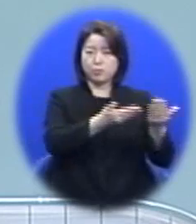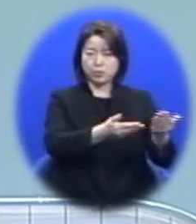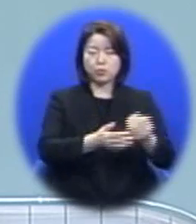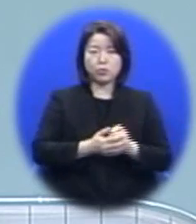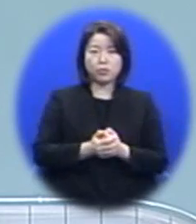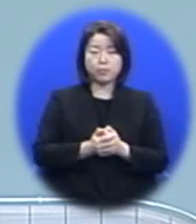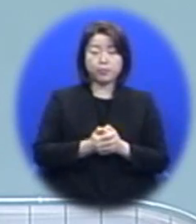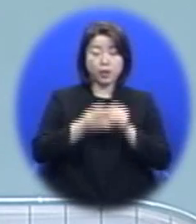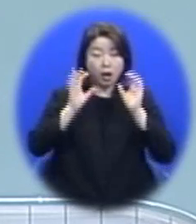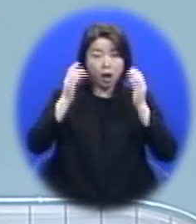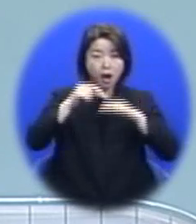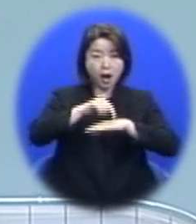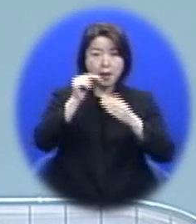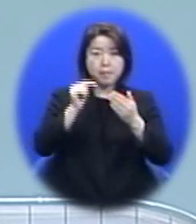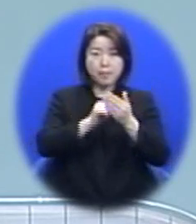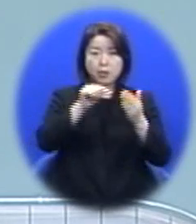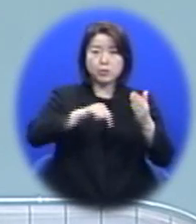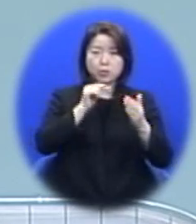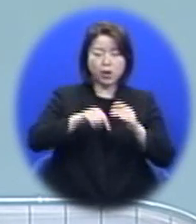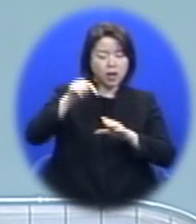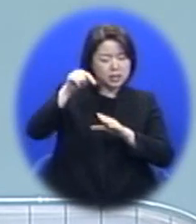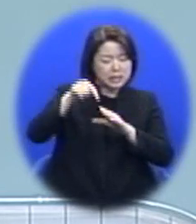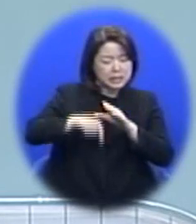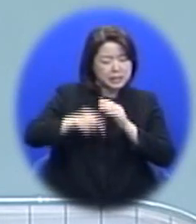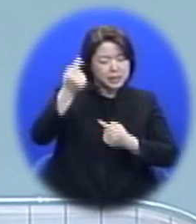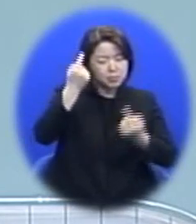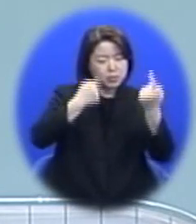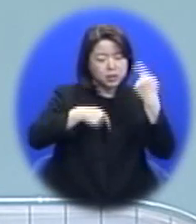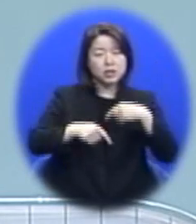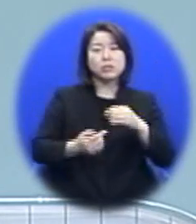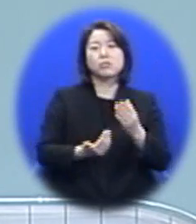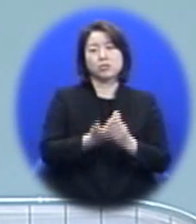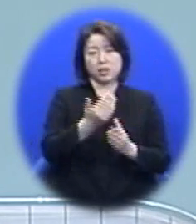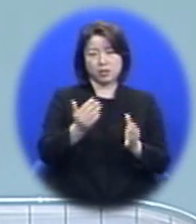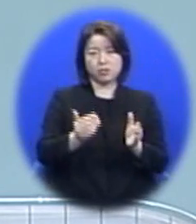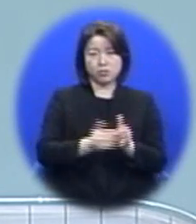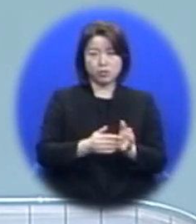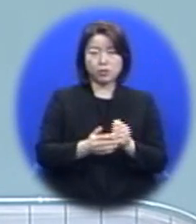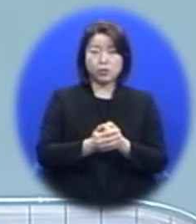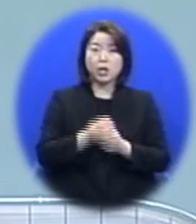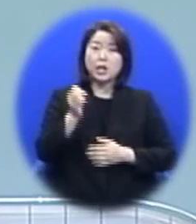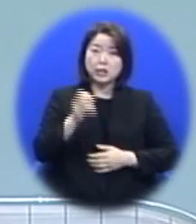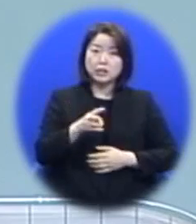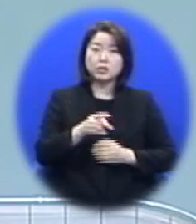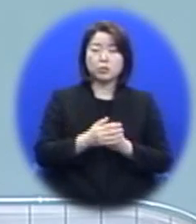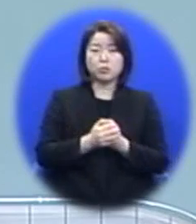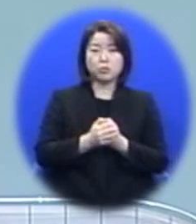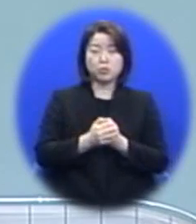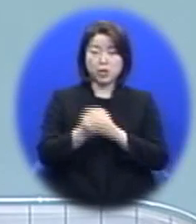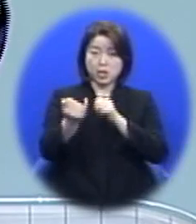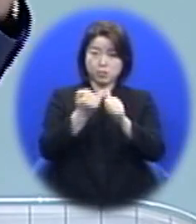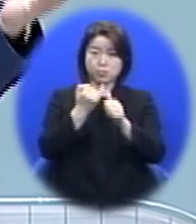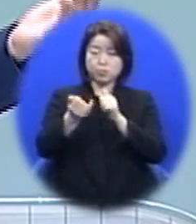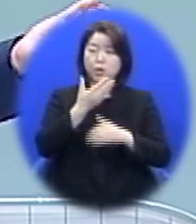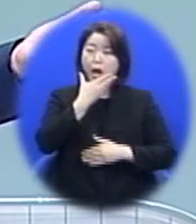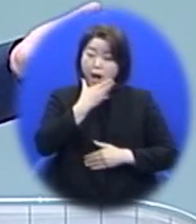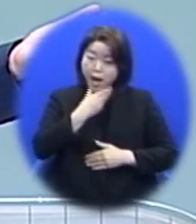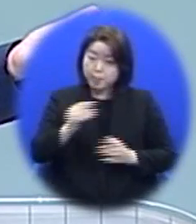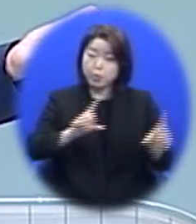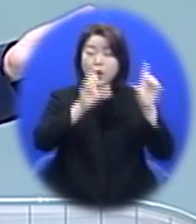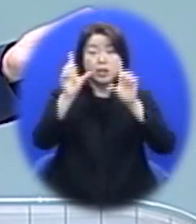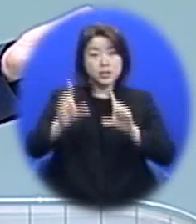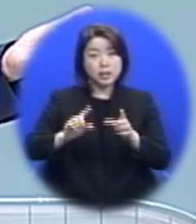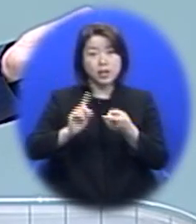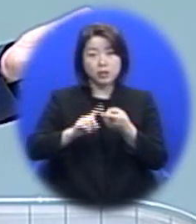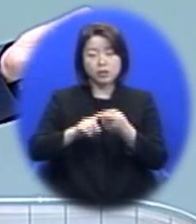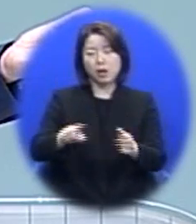아이 마음속에 깊은 상처가 생겼습니다. 그리고 부부가 행복하게 산다는 것에